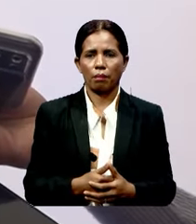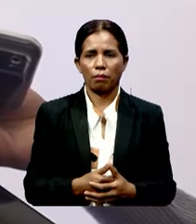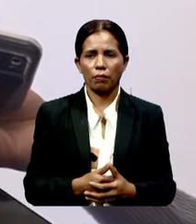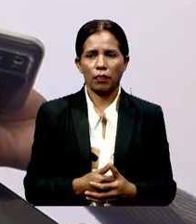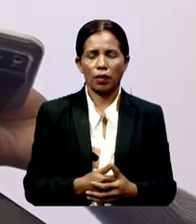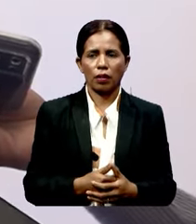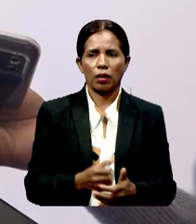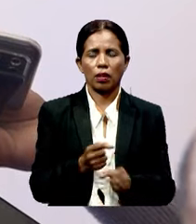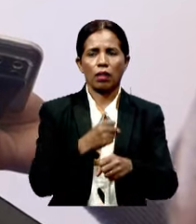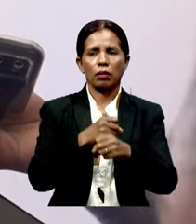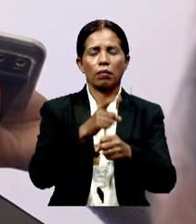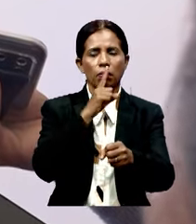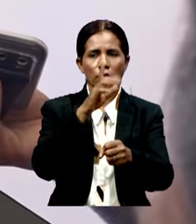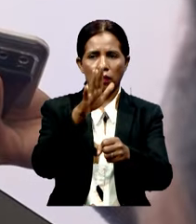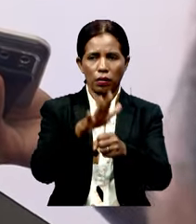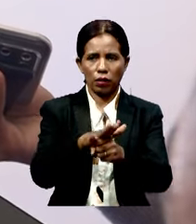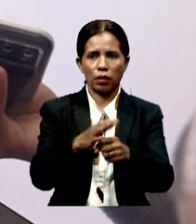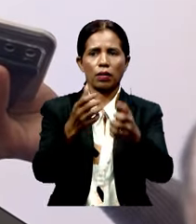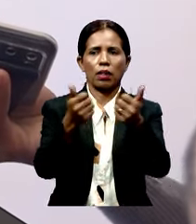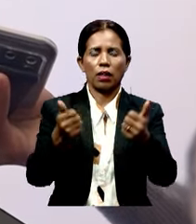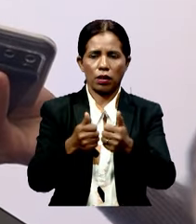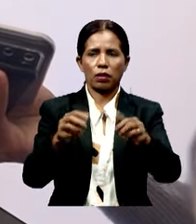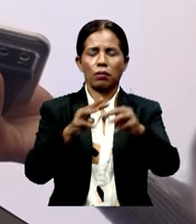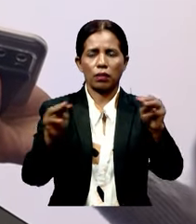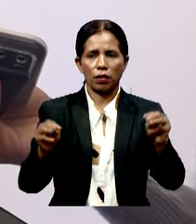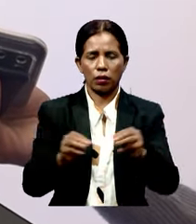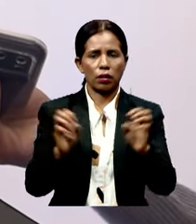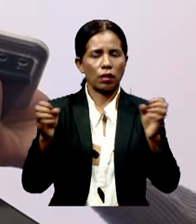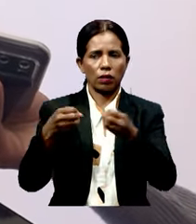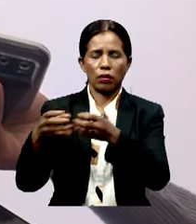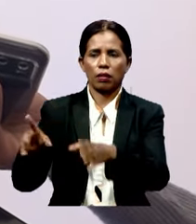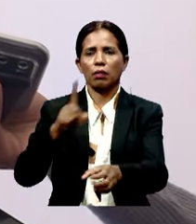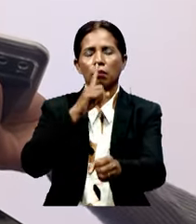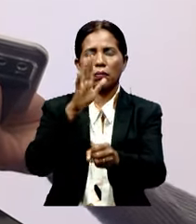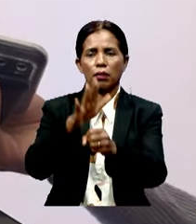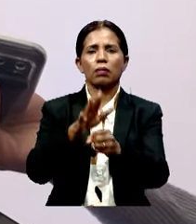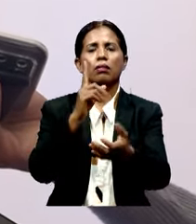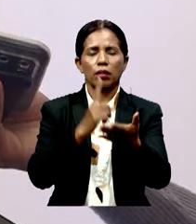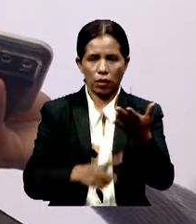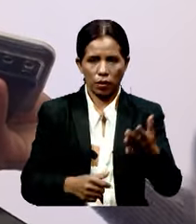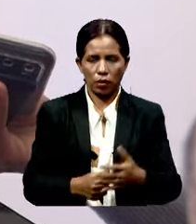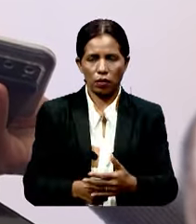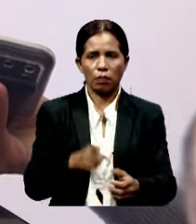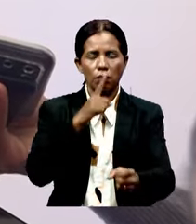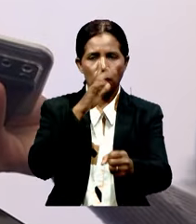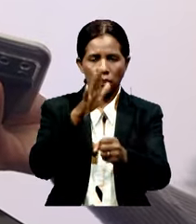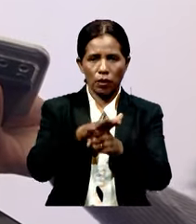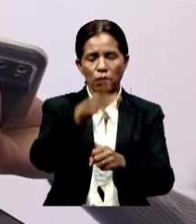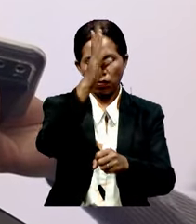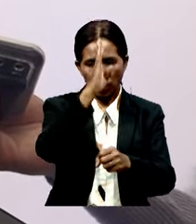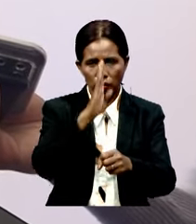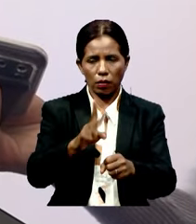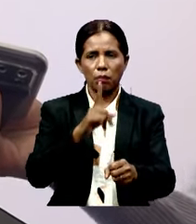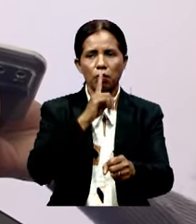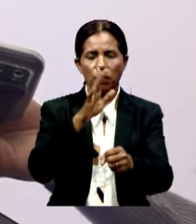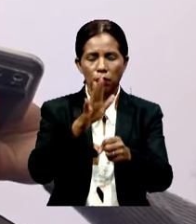Perché allo fare il giuramento, guarda l'arte marziale, perché là con tempo allo fare il giuramento, sai, allo giuramento per Naima Roma, allo giuramento